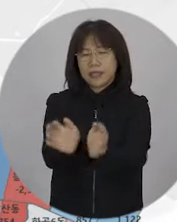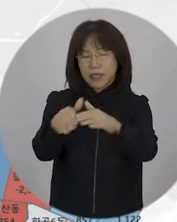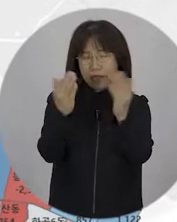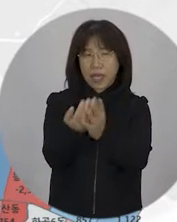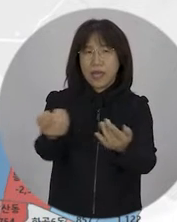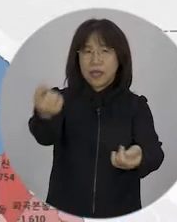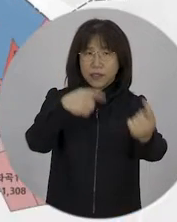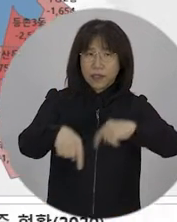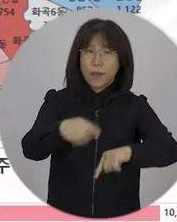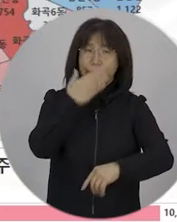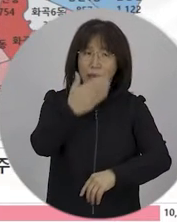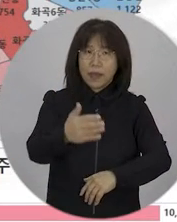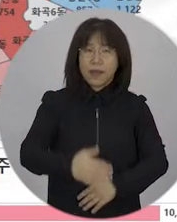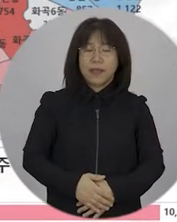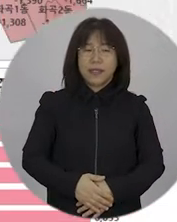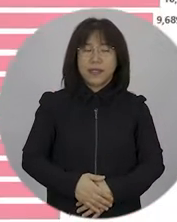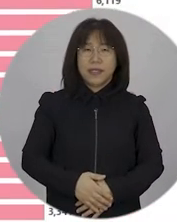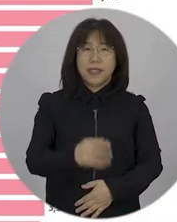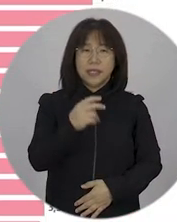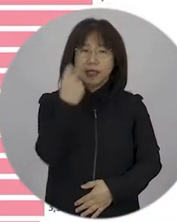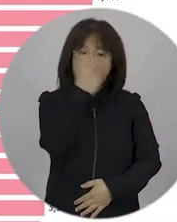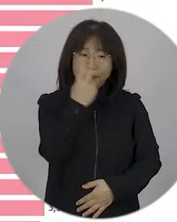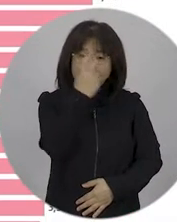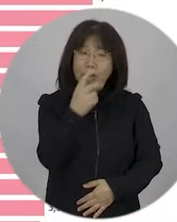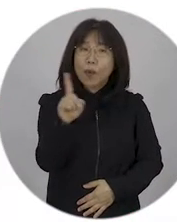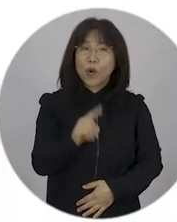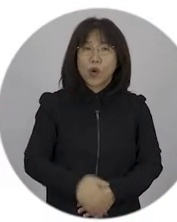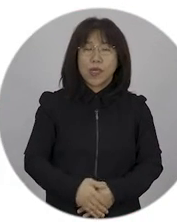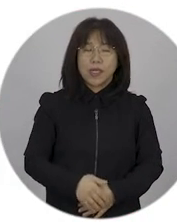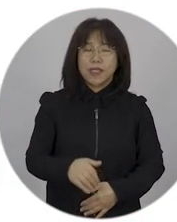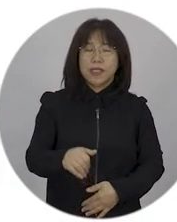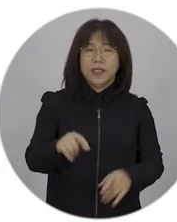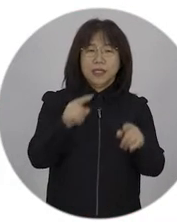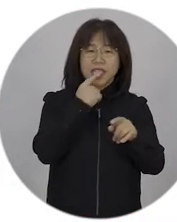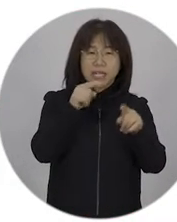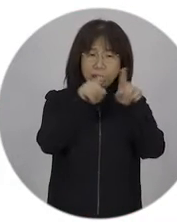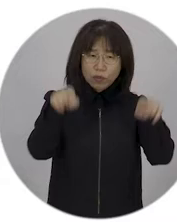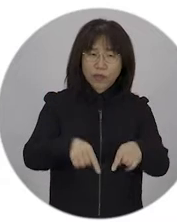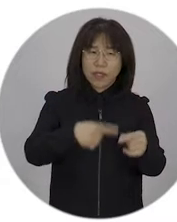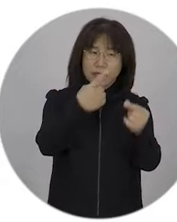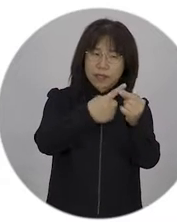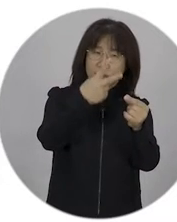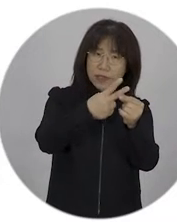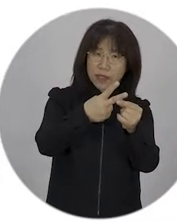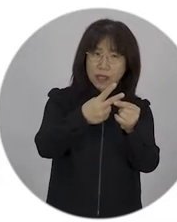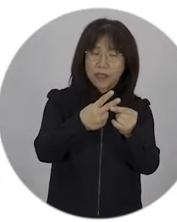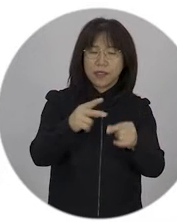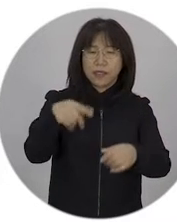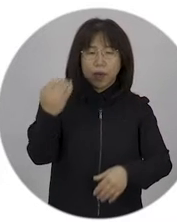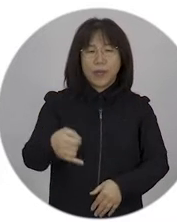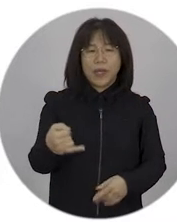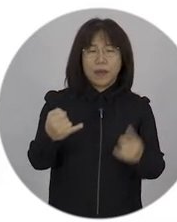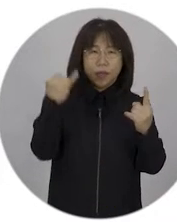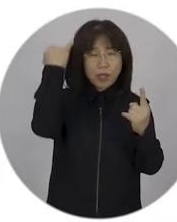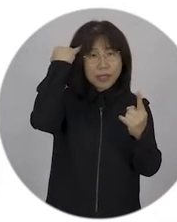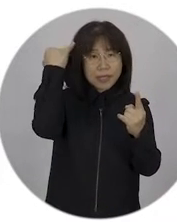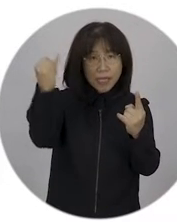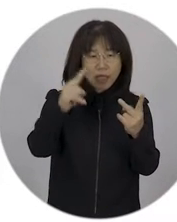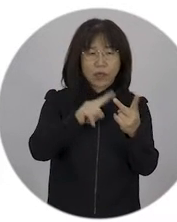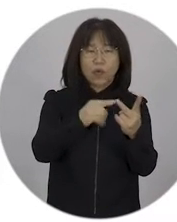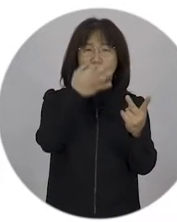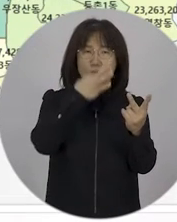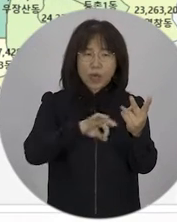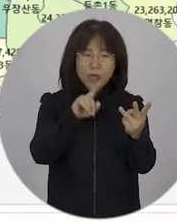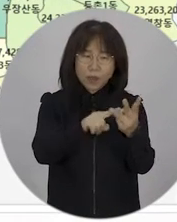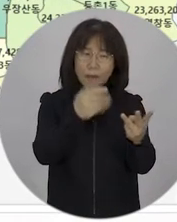있습니다 심사는 1 2차 소리 평가를 실시한 후 발표 심사와 심사위원회를 구성해 창의성